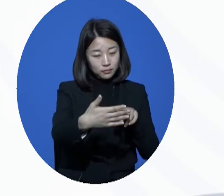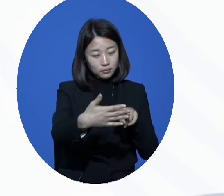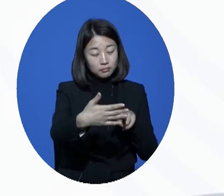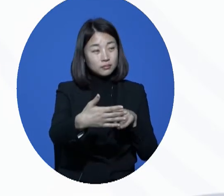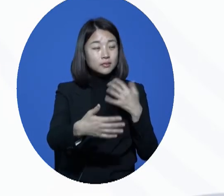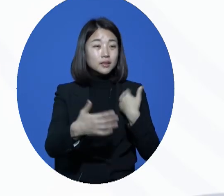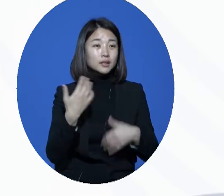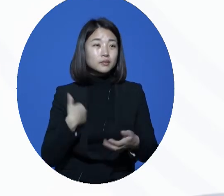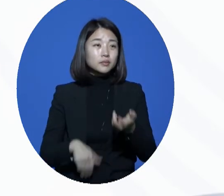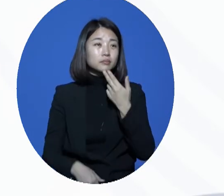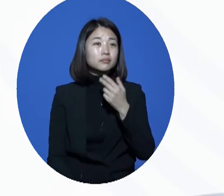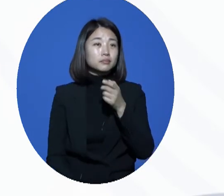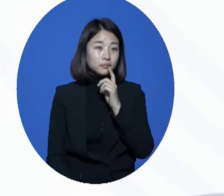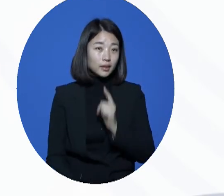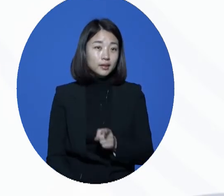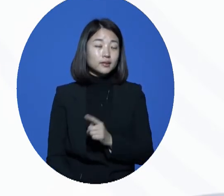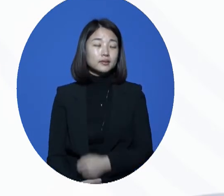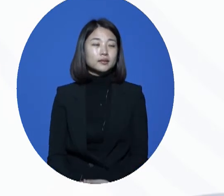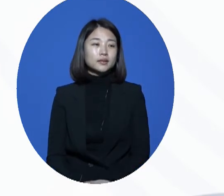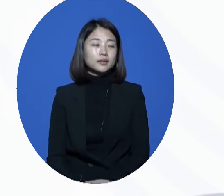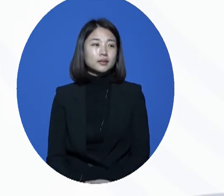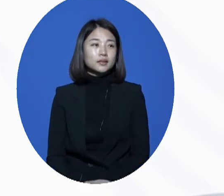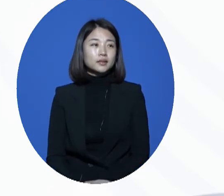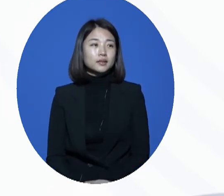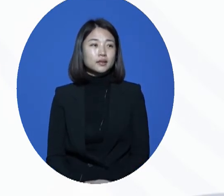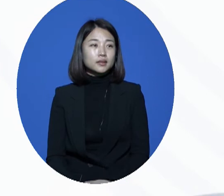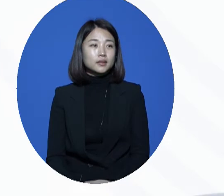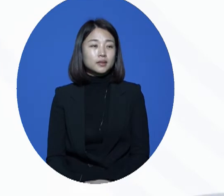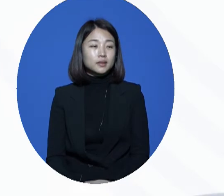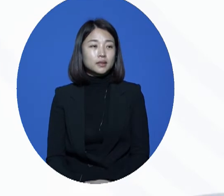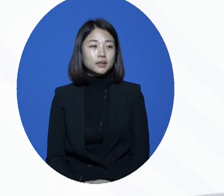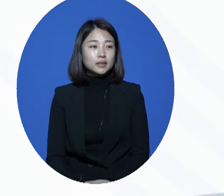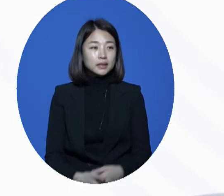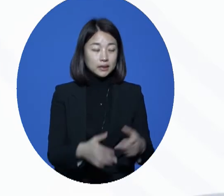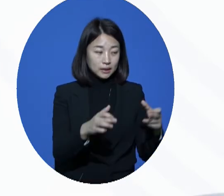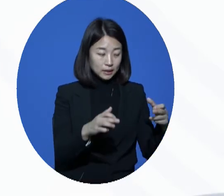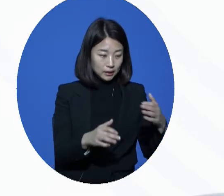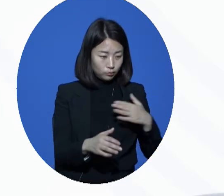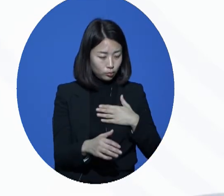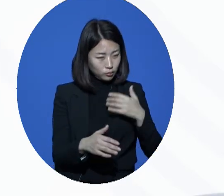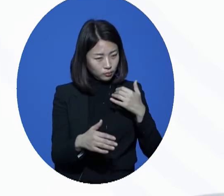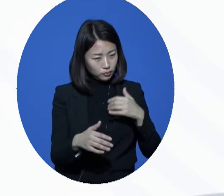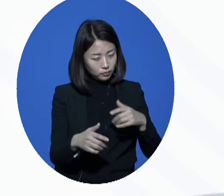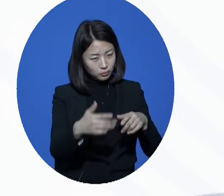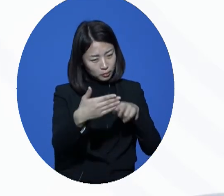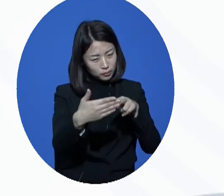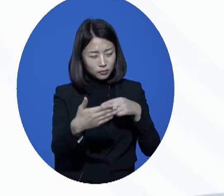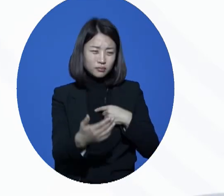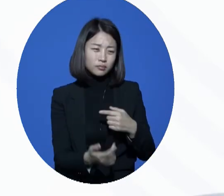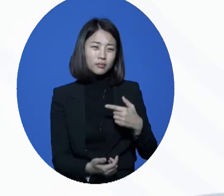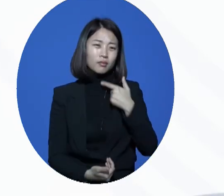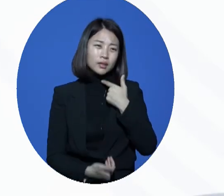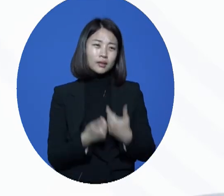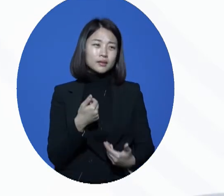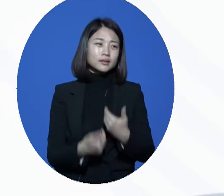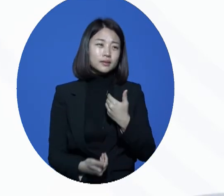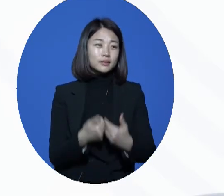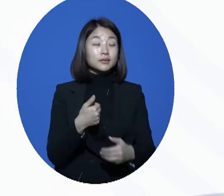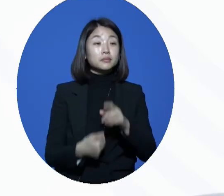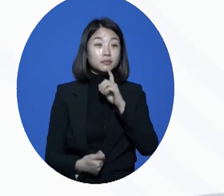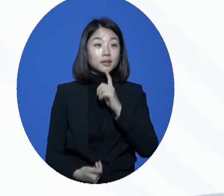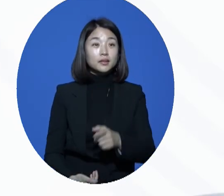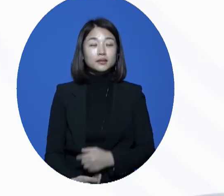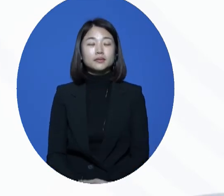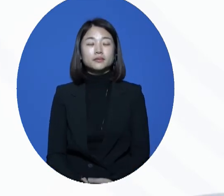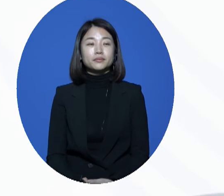어려움으로 온라인 수업 참여가 불가능하다, 일괄적인 학습 기준이 장애 자녀와 맞지 않는다라는 순으로 이유를